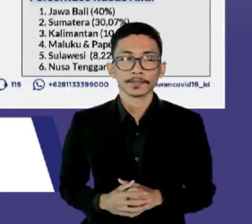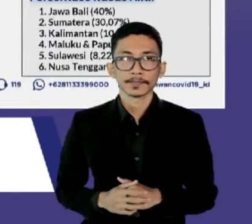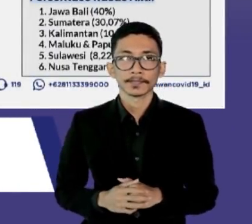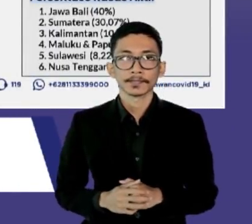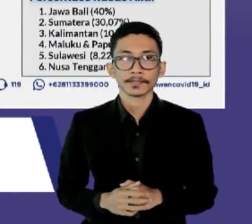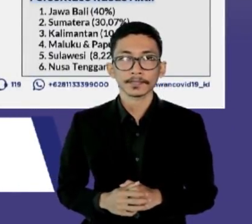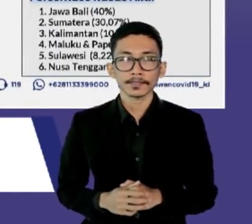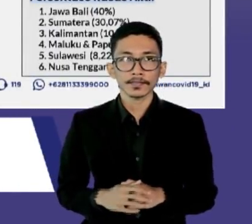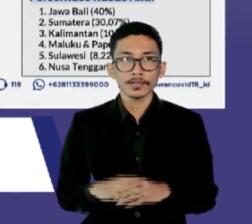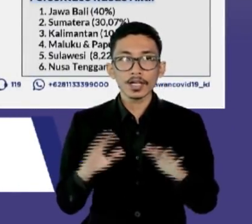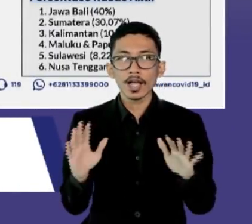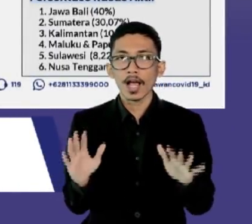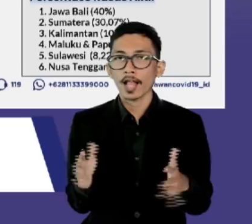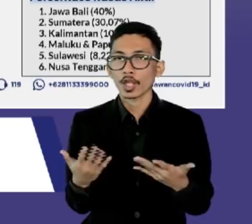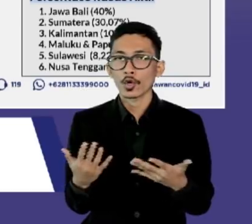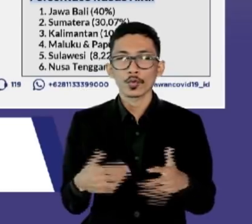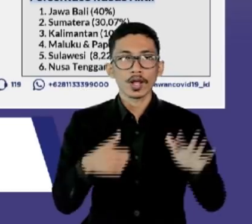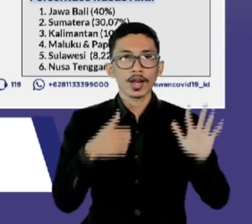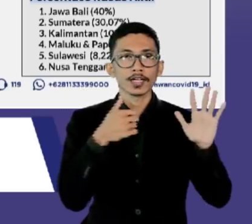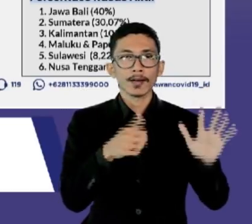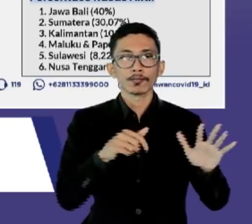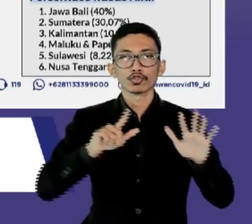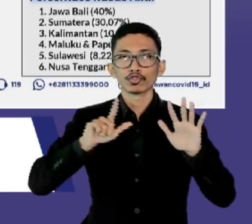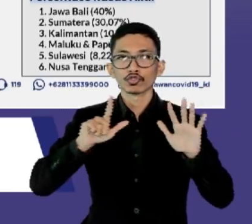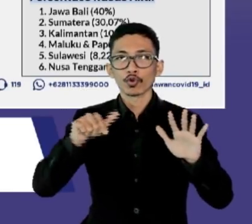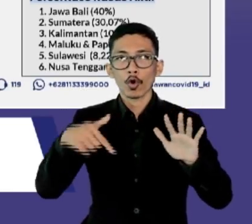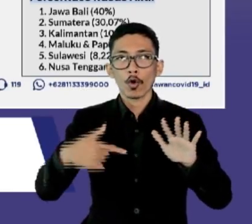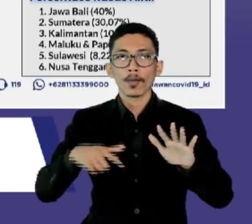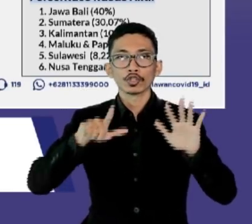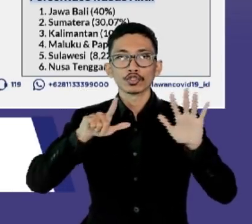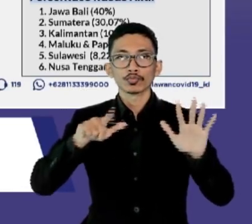kasus atau menyumbang 67,76%